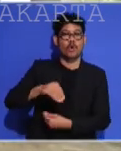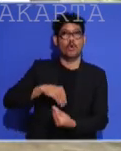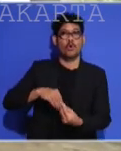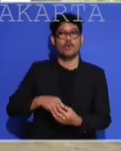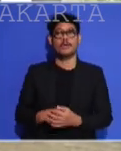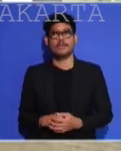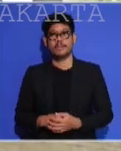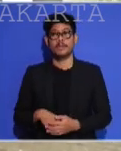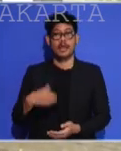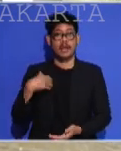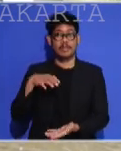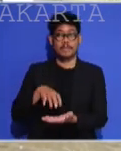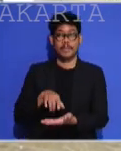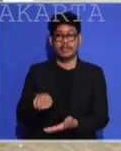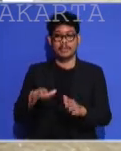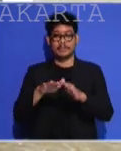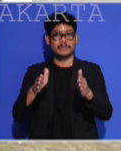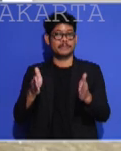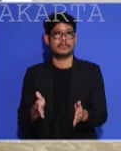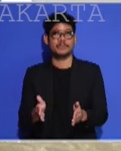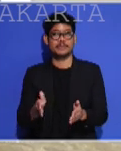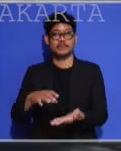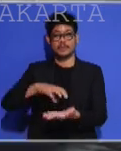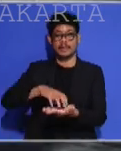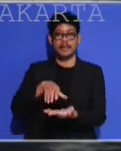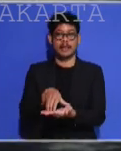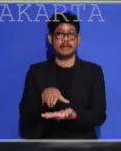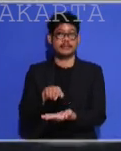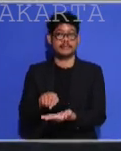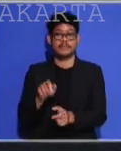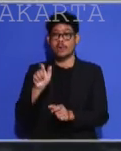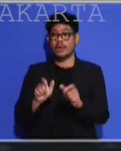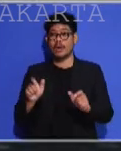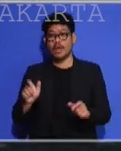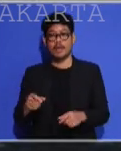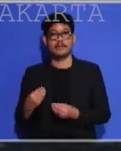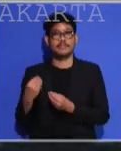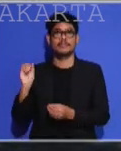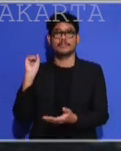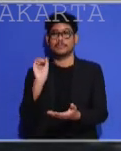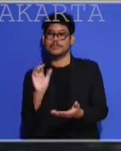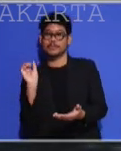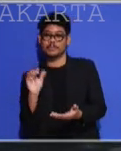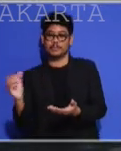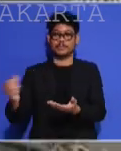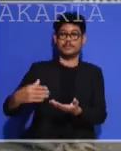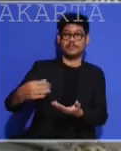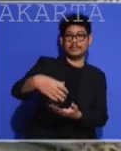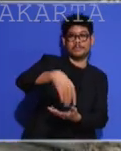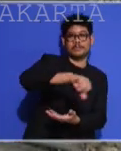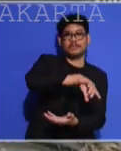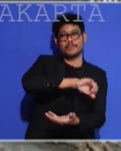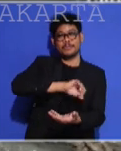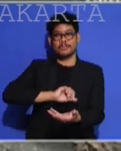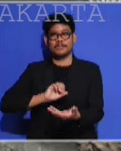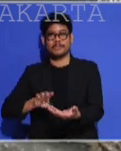replika bangunan kadosta papan nalika para jamaah nindakaken lempar jumroh ula, jumroh wusta, sarta jumroh akobah.